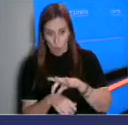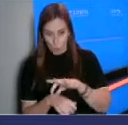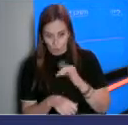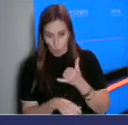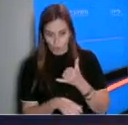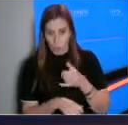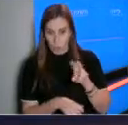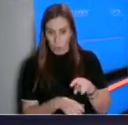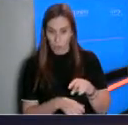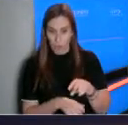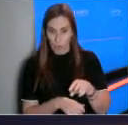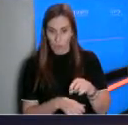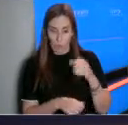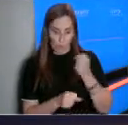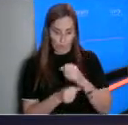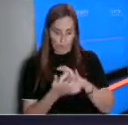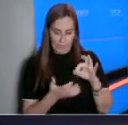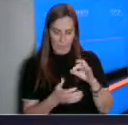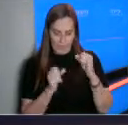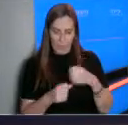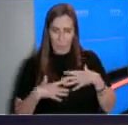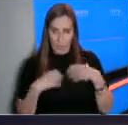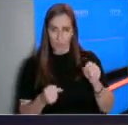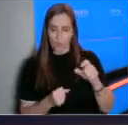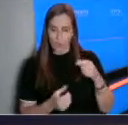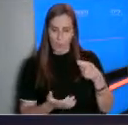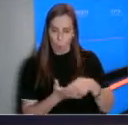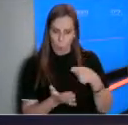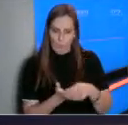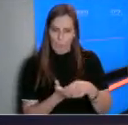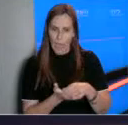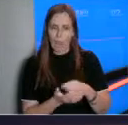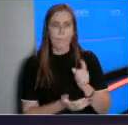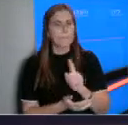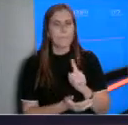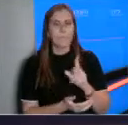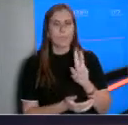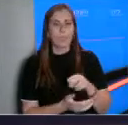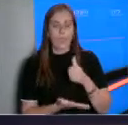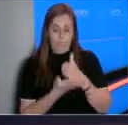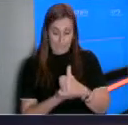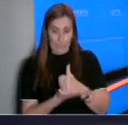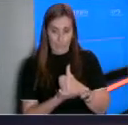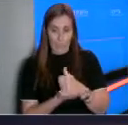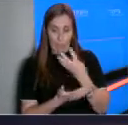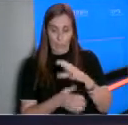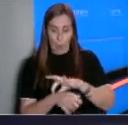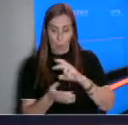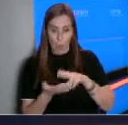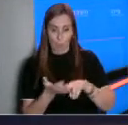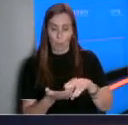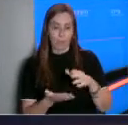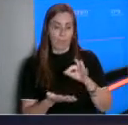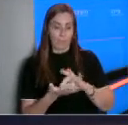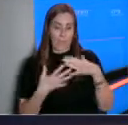יודע, יש שם טכנוקרטים ממשרד הבריאות, אני יודע, יש שם אנשי משרד האוצר, אני יודע. נכון. מי? יש שם ככה נציגי ארבע קופות חולים, נציגי